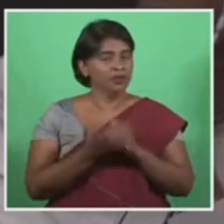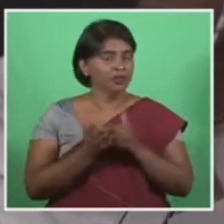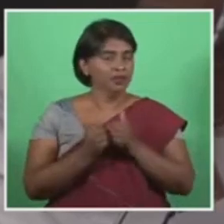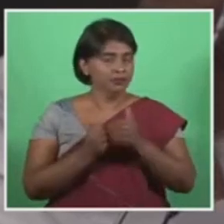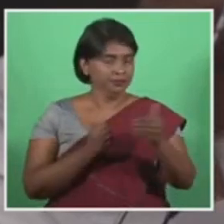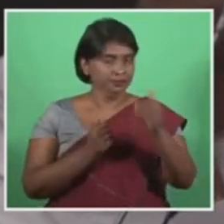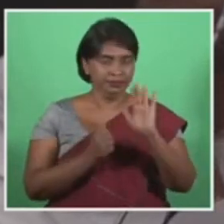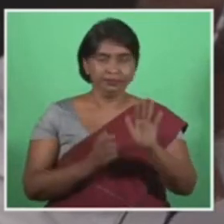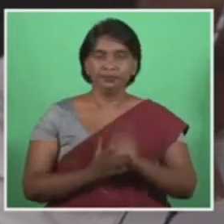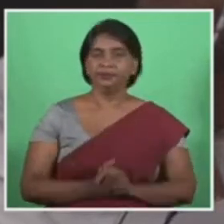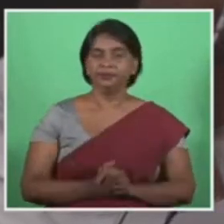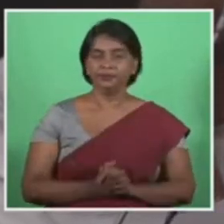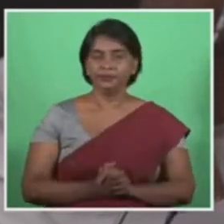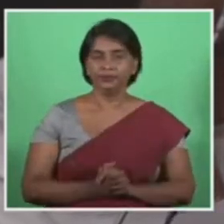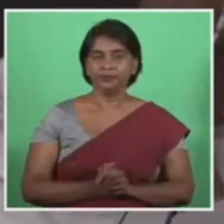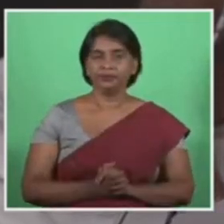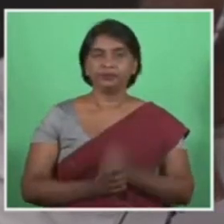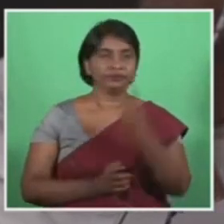පැවැත්වීගෙන යනවා